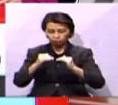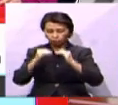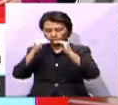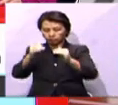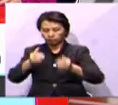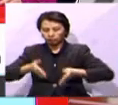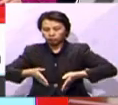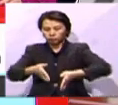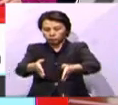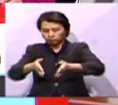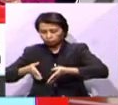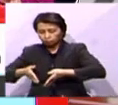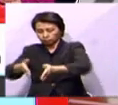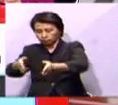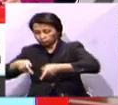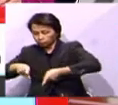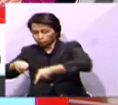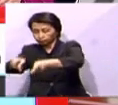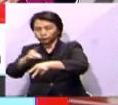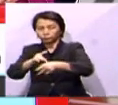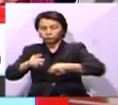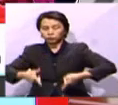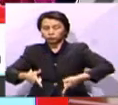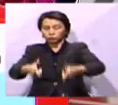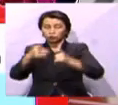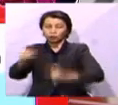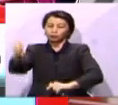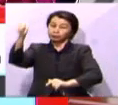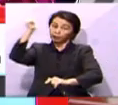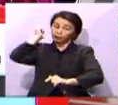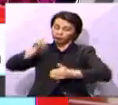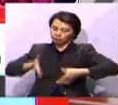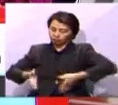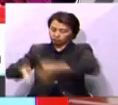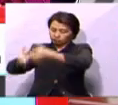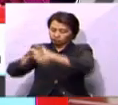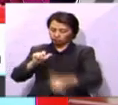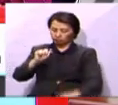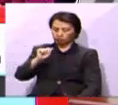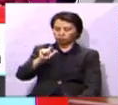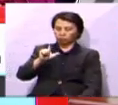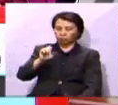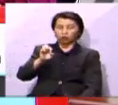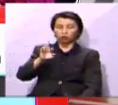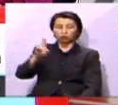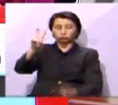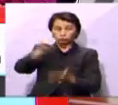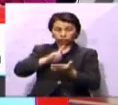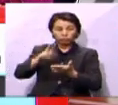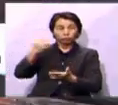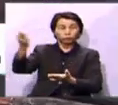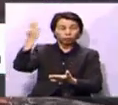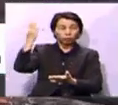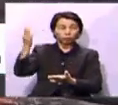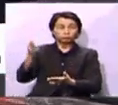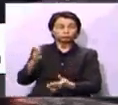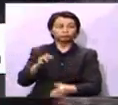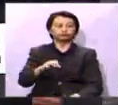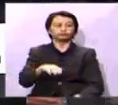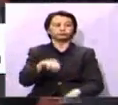sistem perparitan dan jalan raya di lorong belakang Jalan Alor sejak dua minggu lalu. Ahli Lembaga